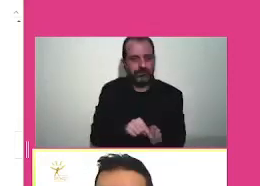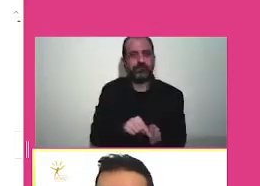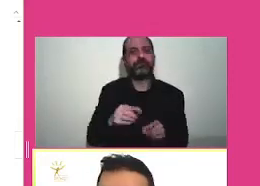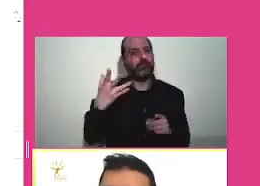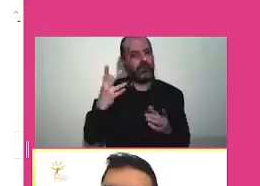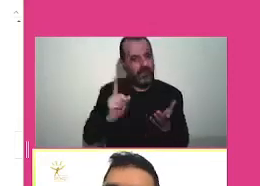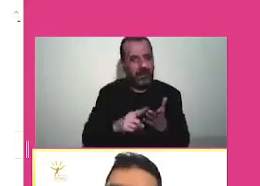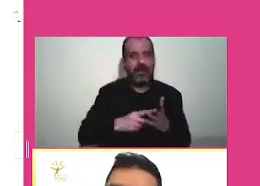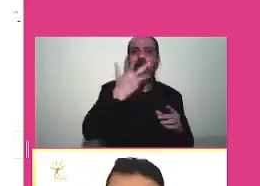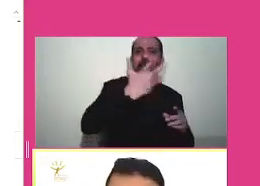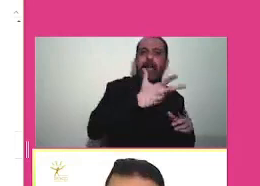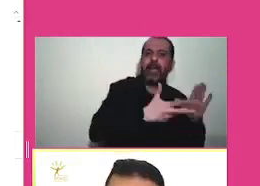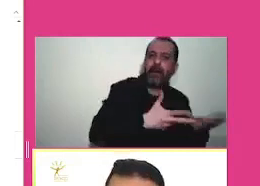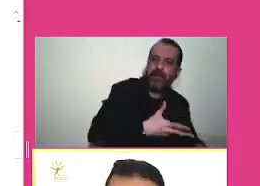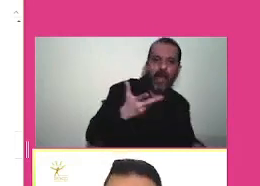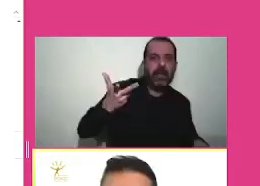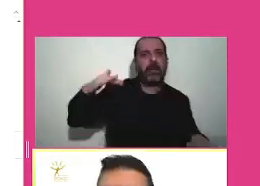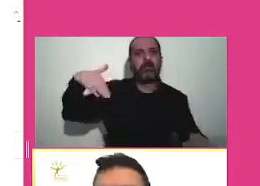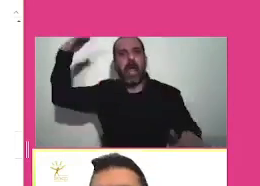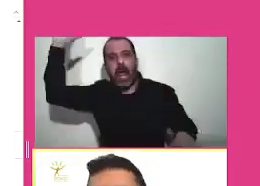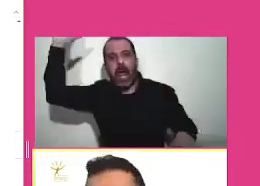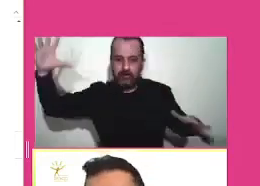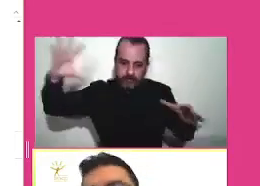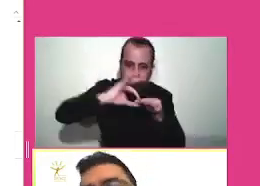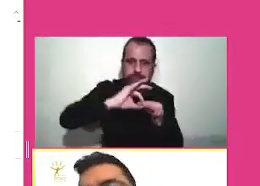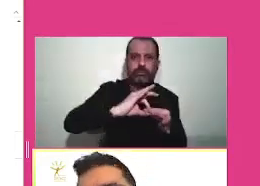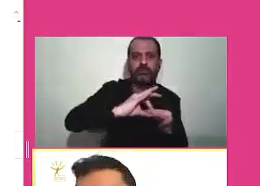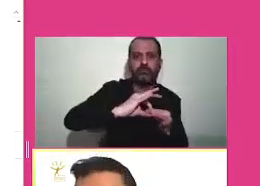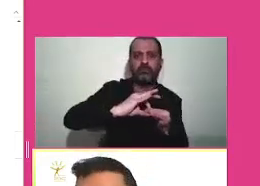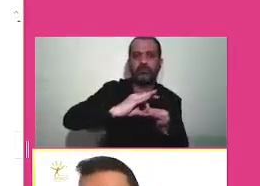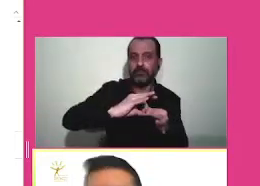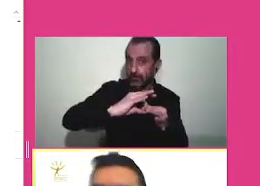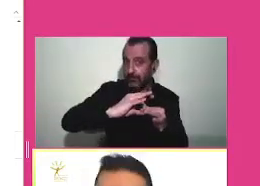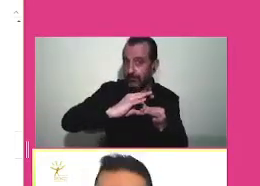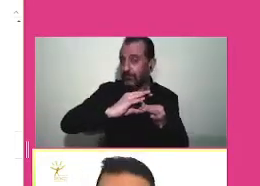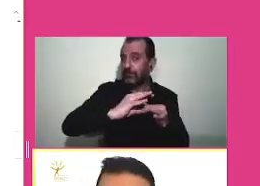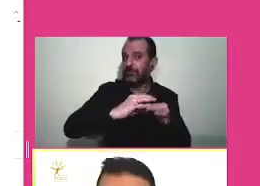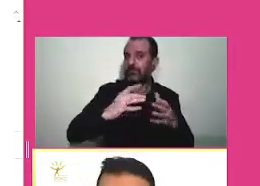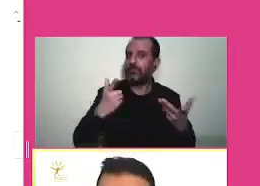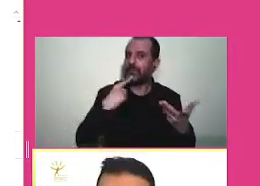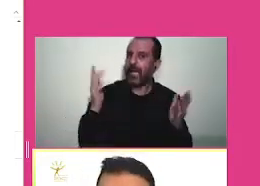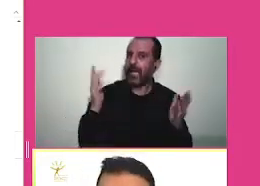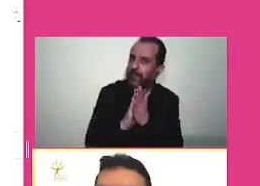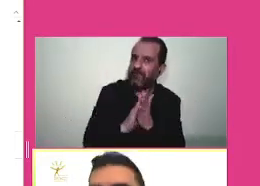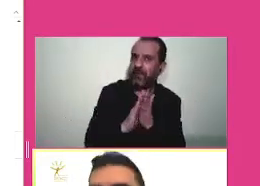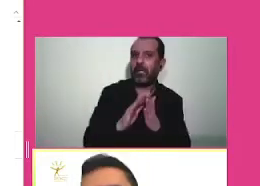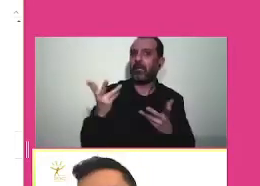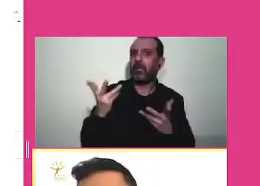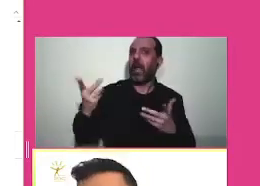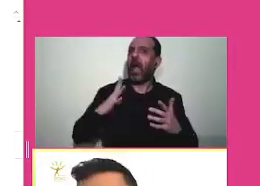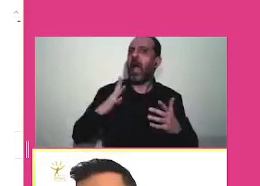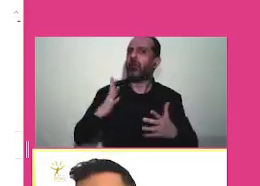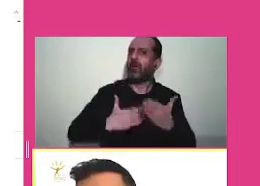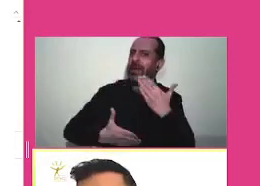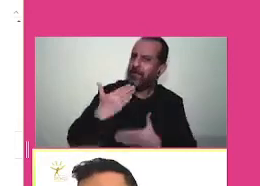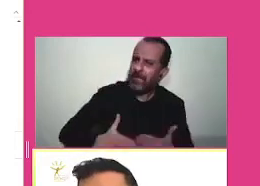διαφορετικές γενιές, τα παιδιά και τους μεγαλύτερους ηλικία, είτε άτομα με αναπηρία, είτε